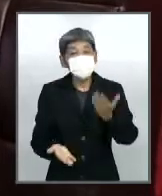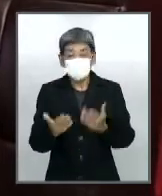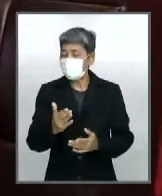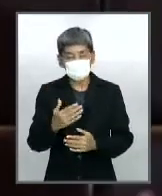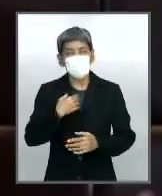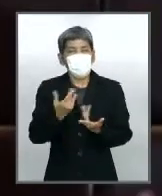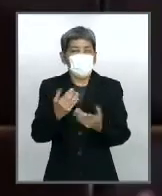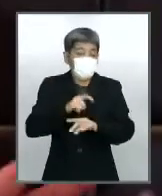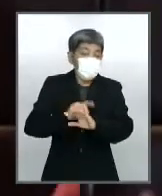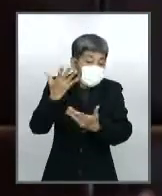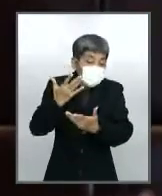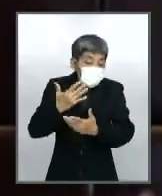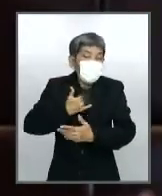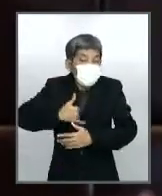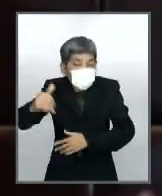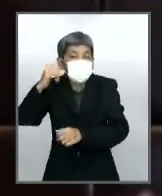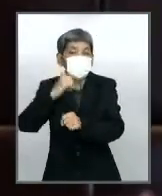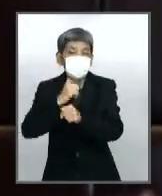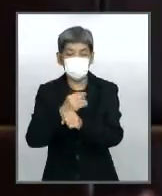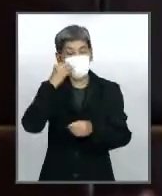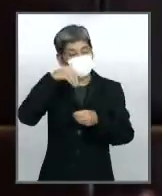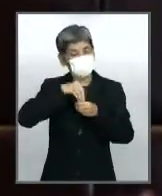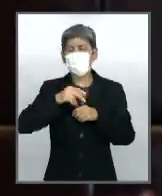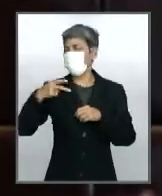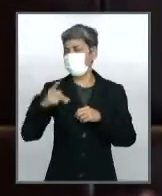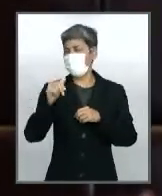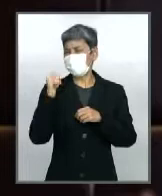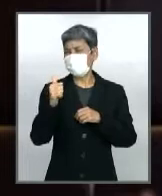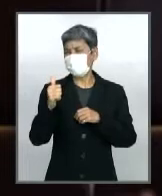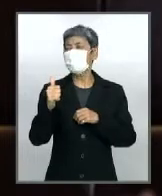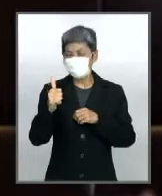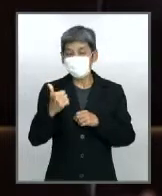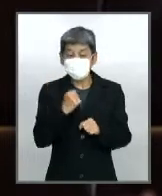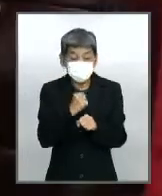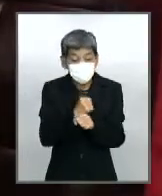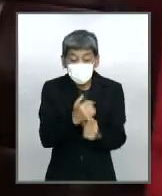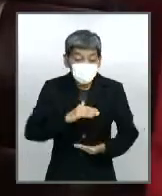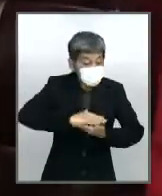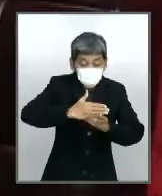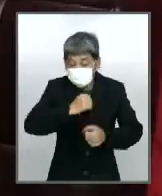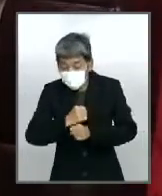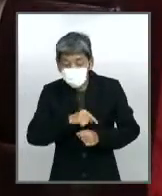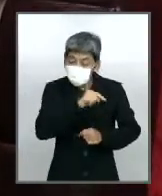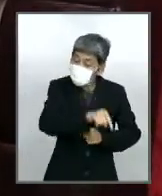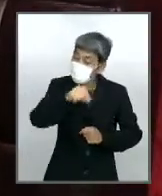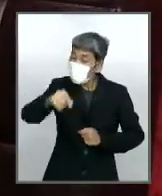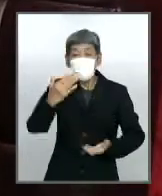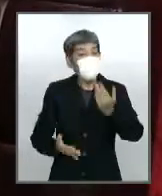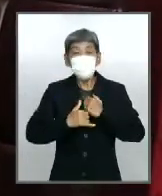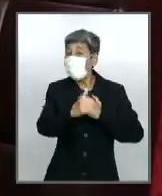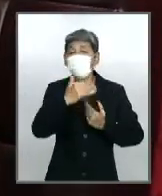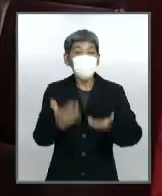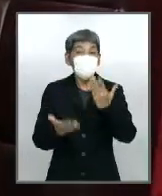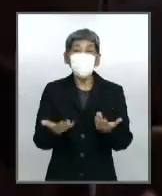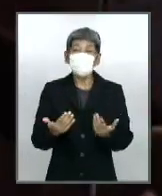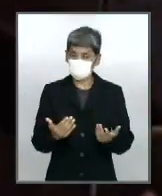หนือเวลาอย่างนี้ไม่ได้นะคะต้องรอเลิกงานก่อนก็เรียกได้ว่าการ work from home ก็มีประโยชน์อย่างนี้นี่แหละค่ะเอางานไปทำได้ทุกที่แล้วก็จะไป